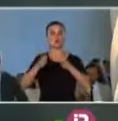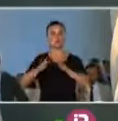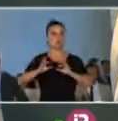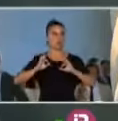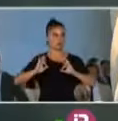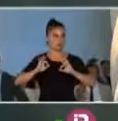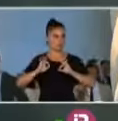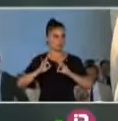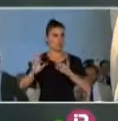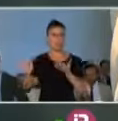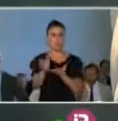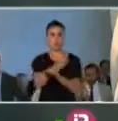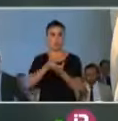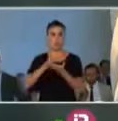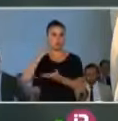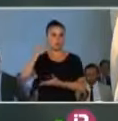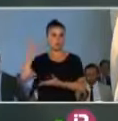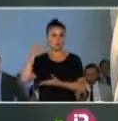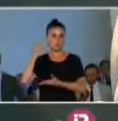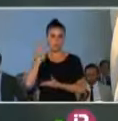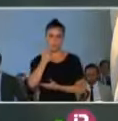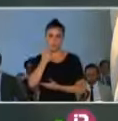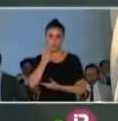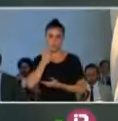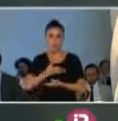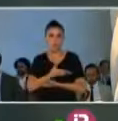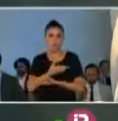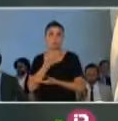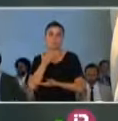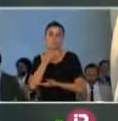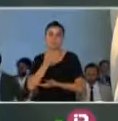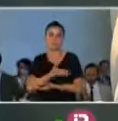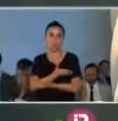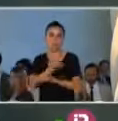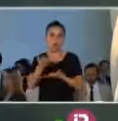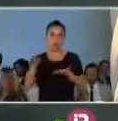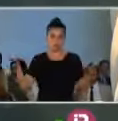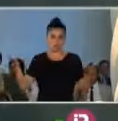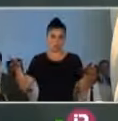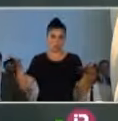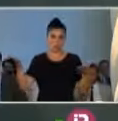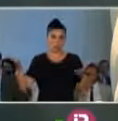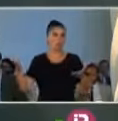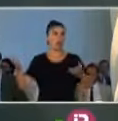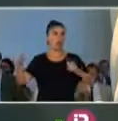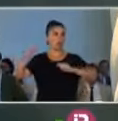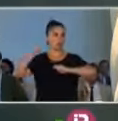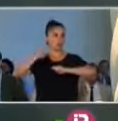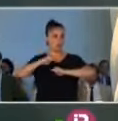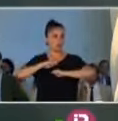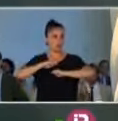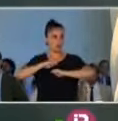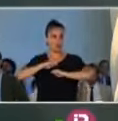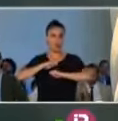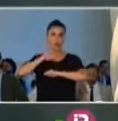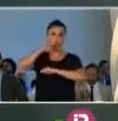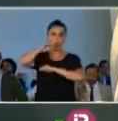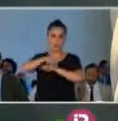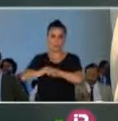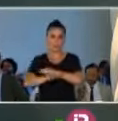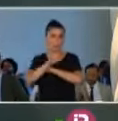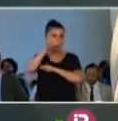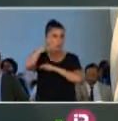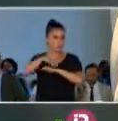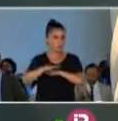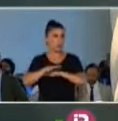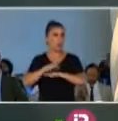va dir el poeta Damià Huguet, la confiança provoca el recel de consentir ones de mar encara més altes i